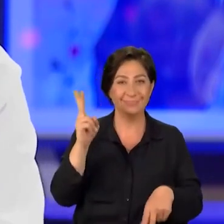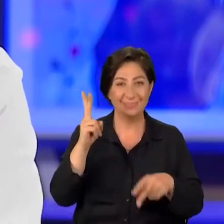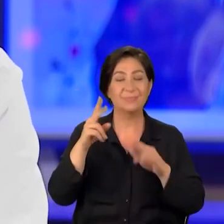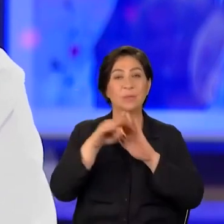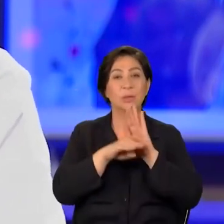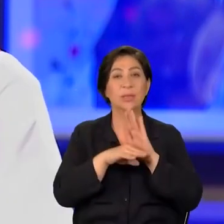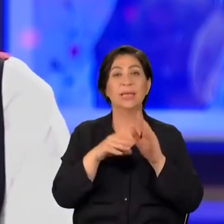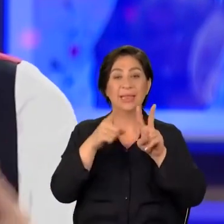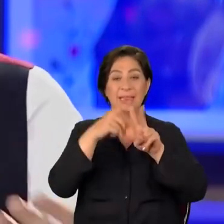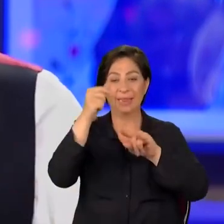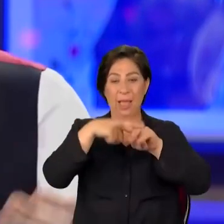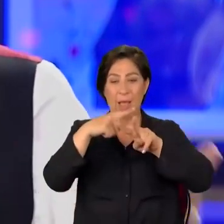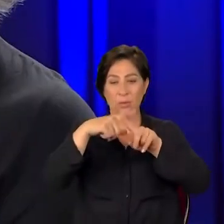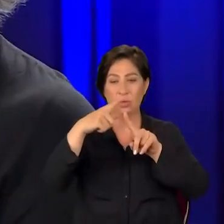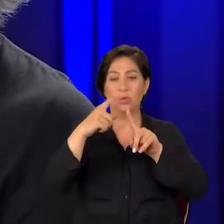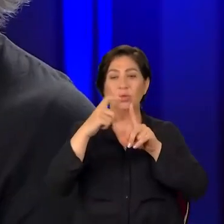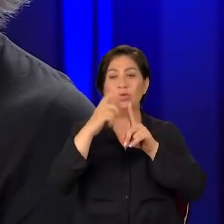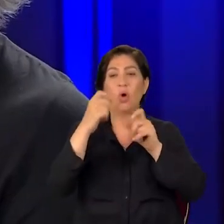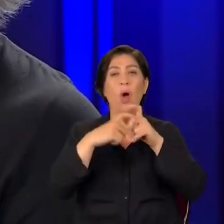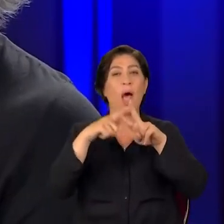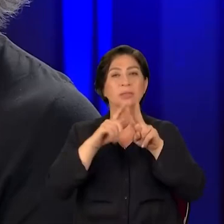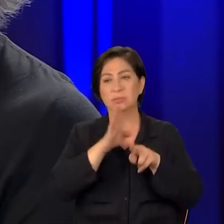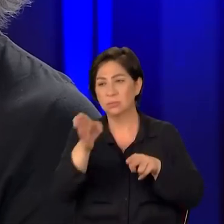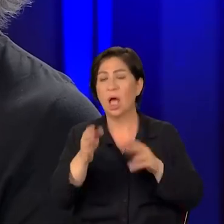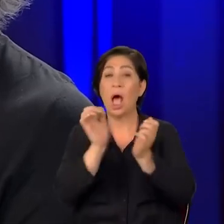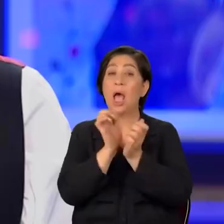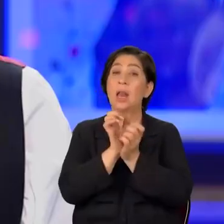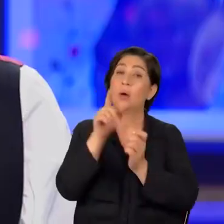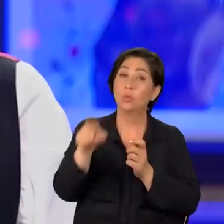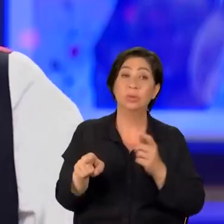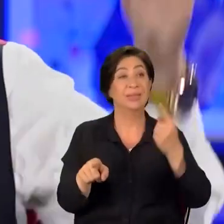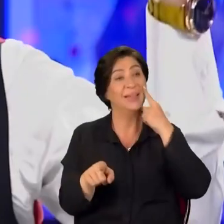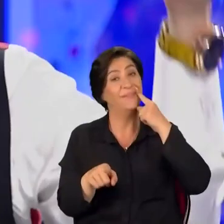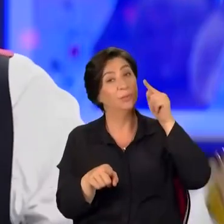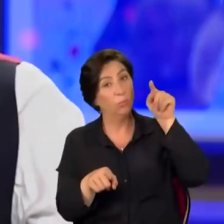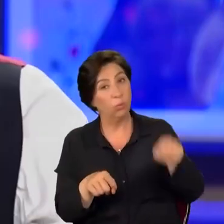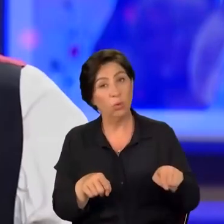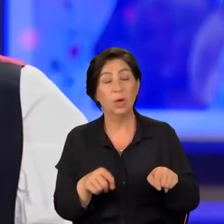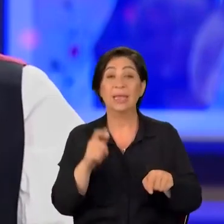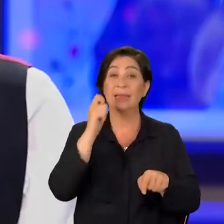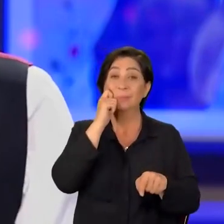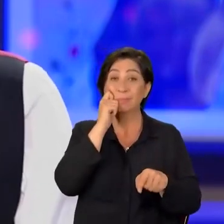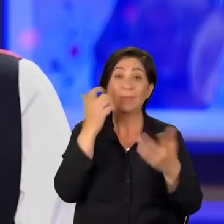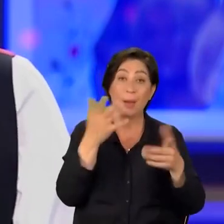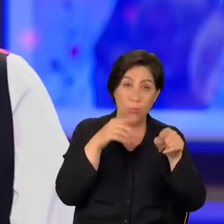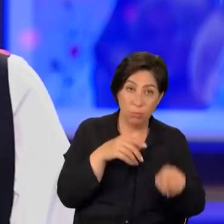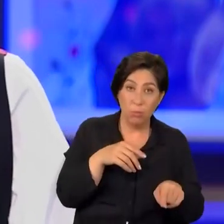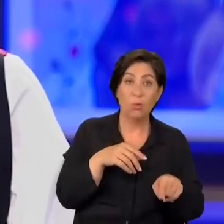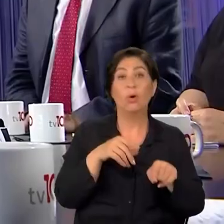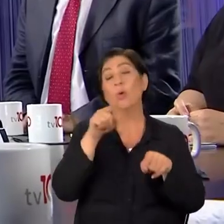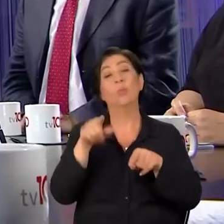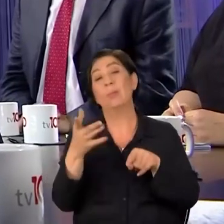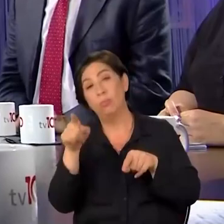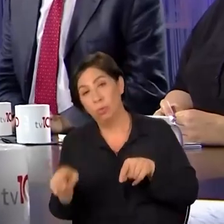Sayan hanımefendinin programında Nihat Doğan çıkıyor. Diyor ki aile şudur, devlet budur, dindar olmak